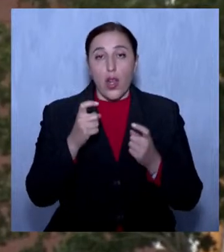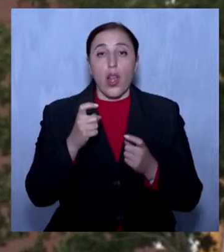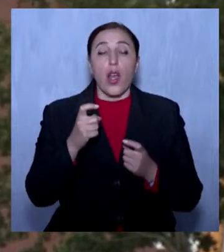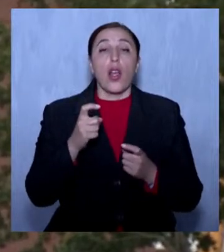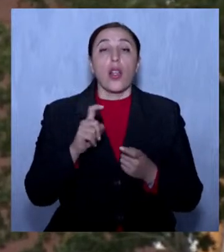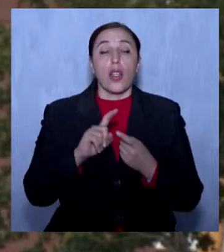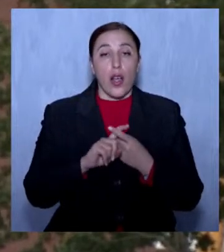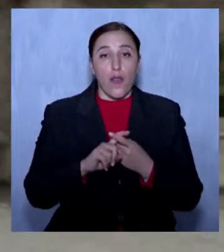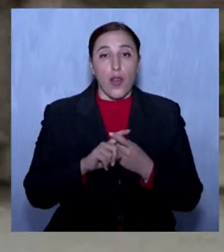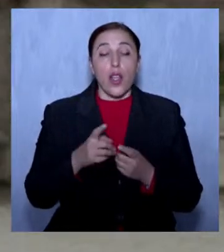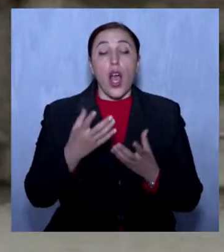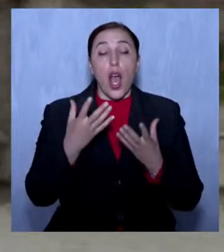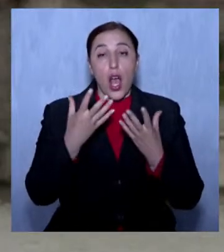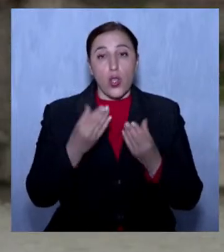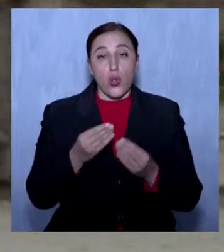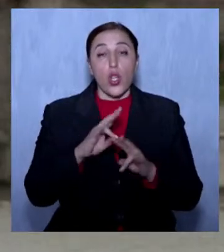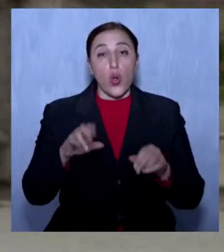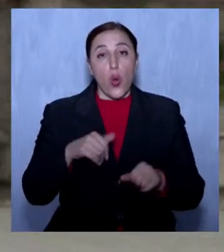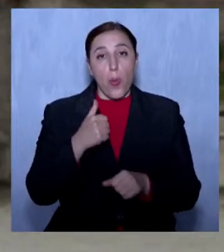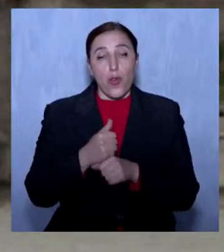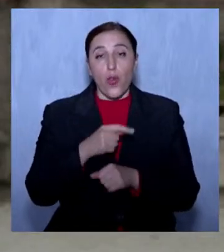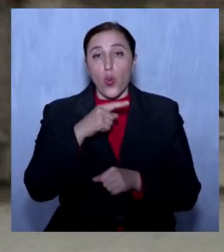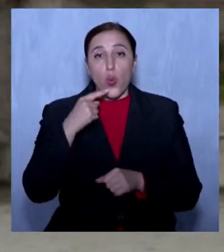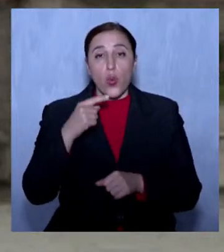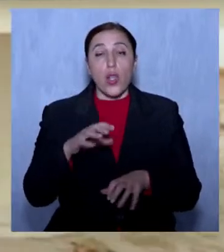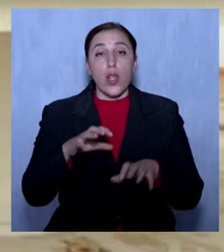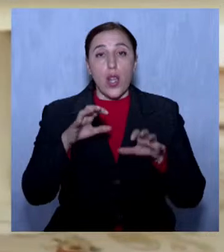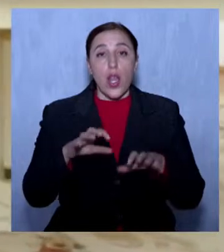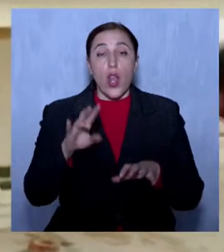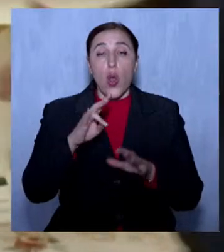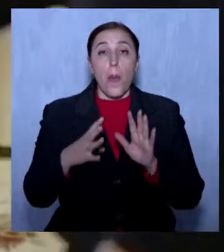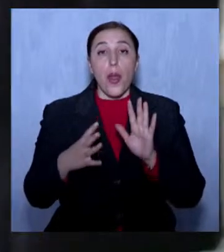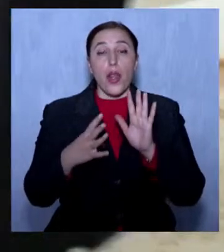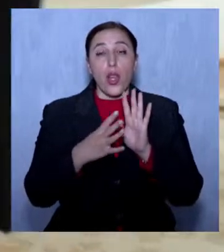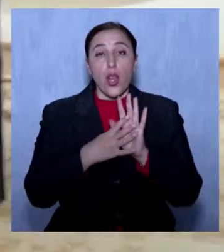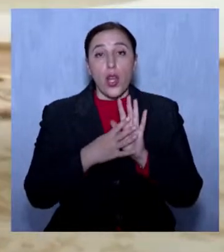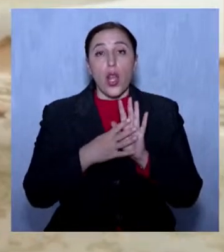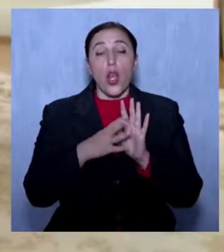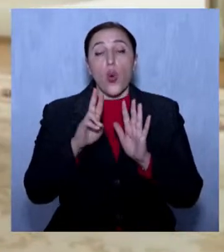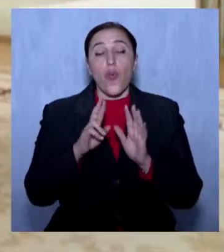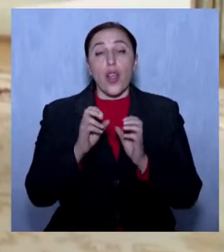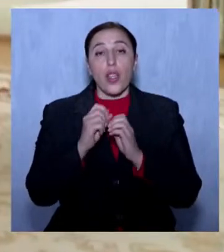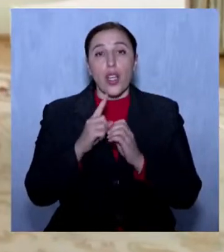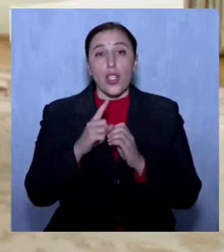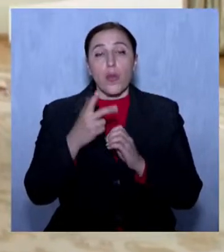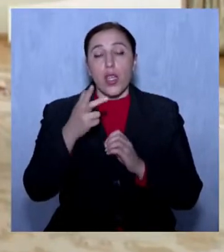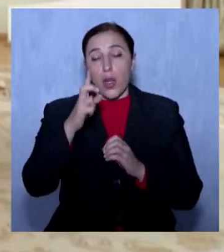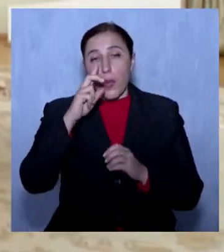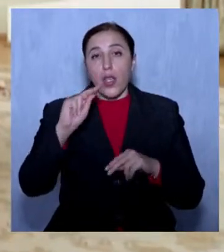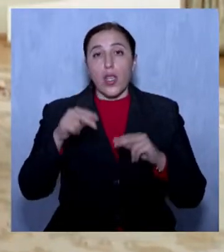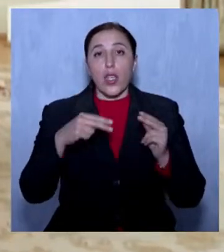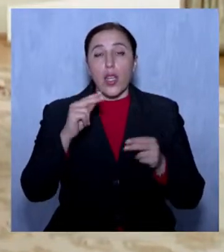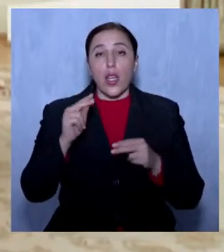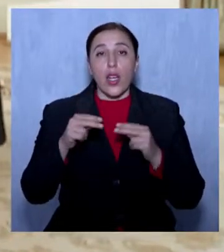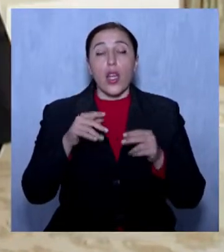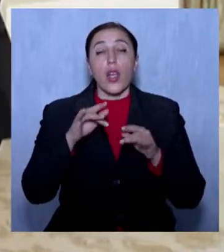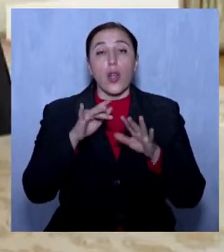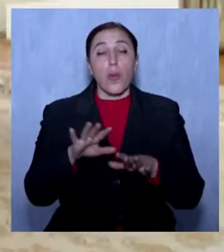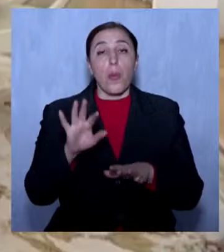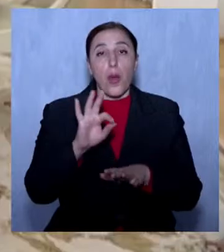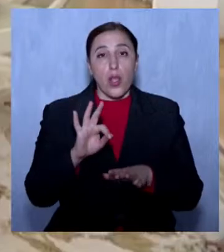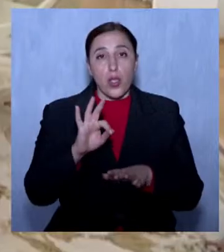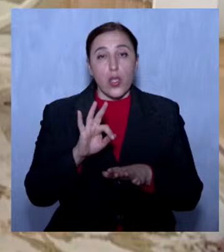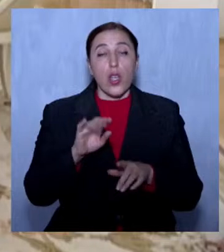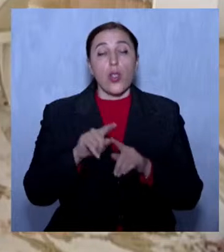ու Փաշինյանը այսօր քննարկելու են նոյեմբերի 9-ի և հունվարի 11-ի երրակողմ հայտարարությունների իրագործման ընթացքը, ինչպես